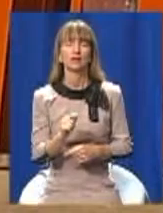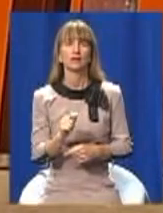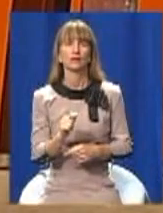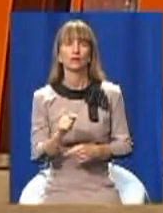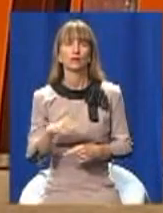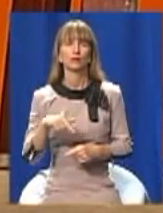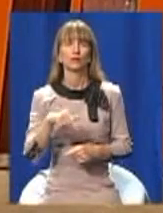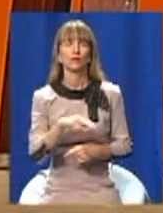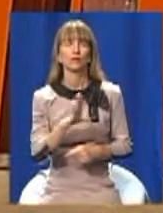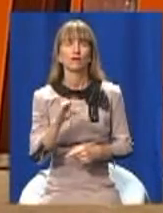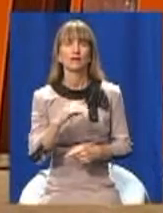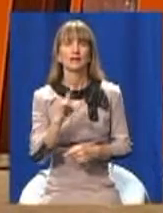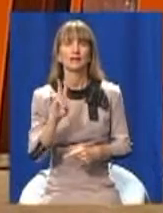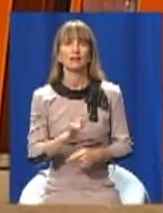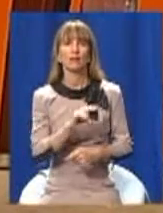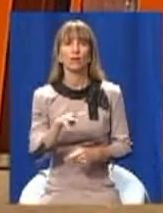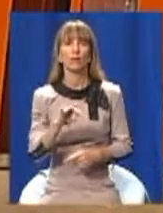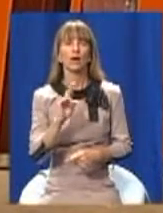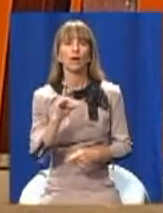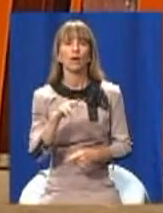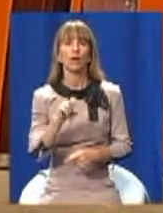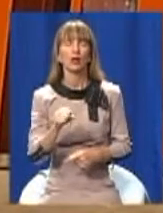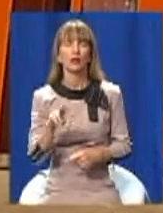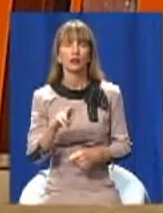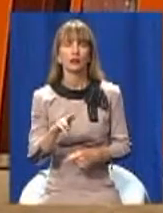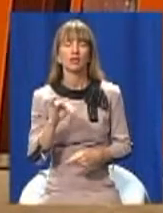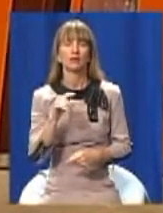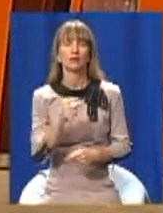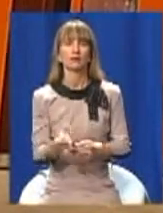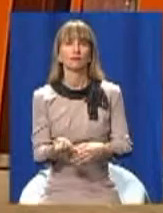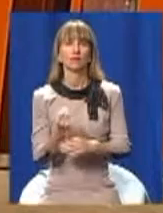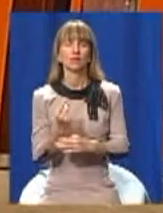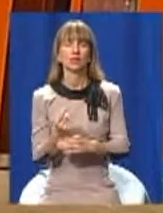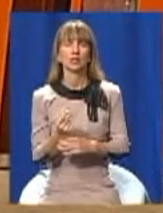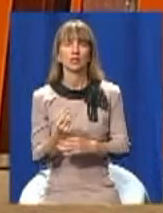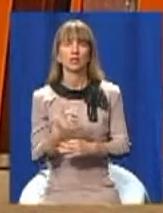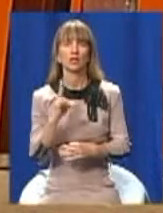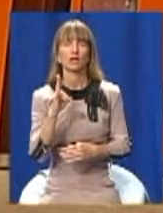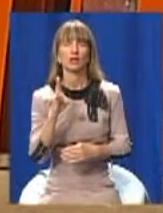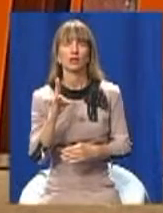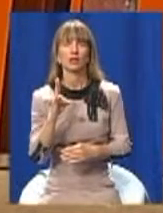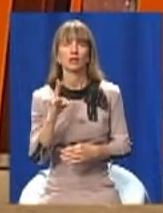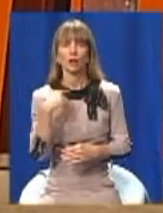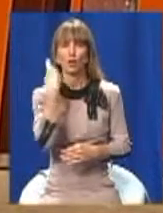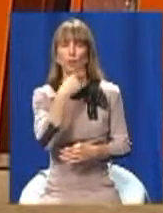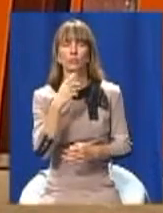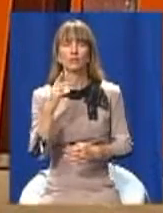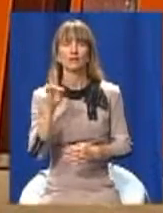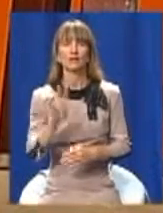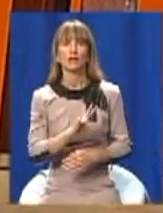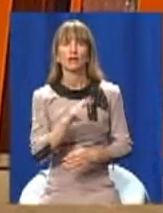пішов від Святого Миколая. Він виник із образу Святого